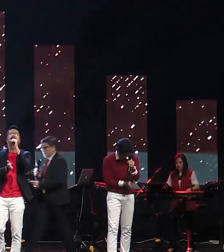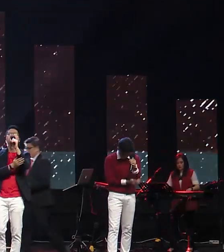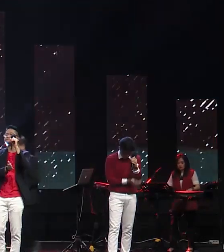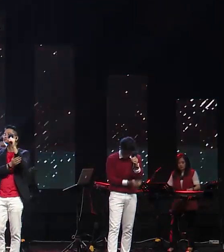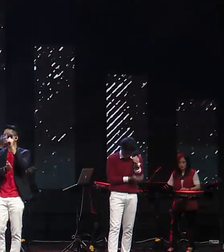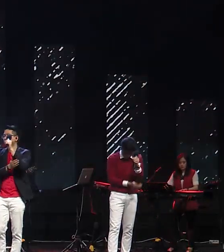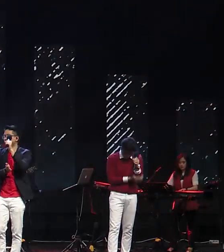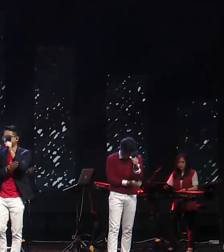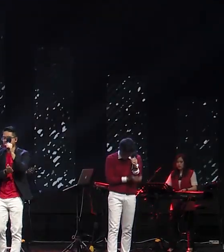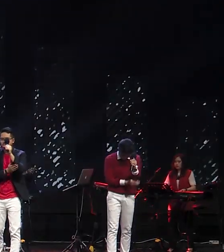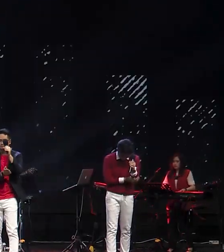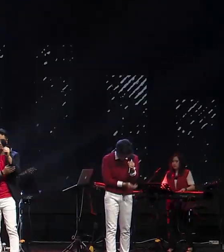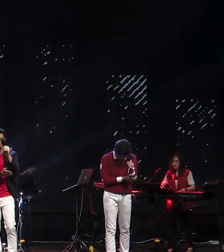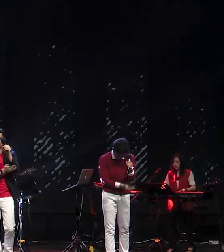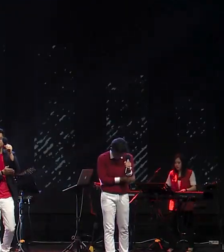Yesus.